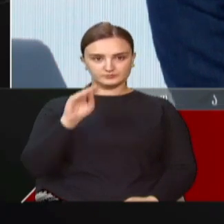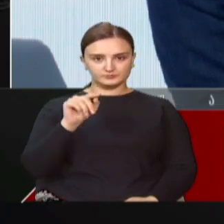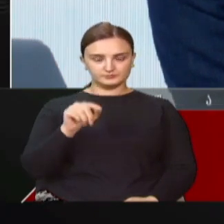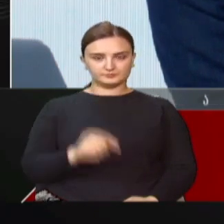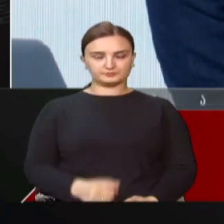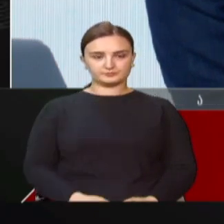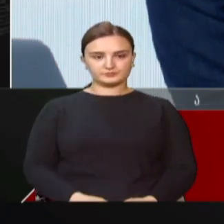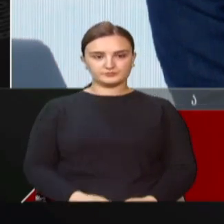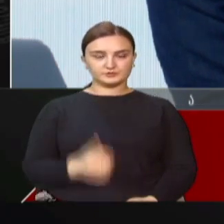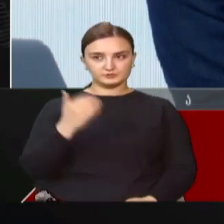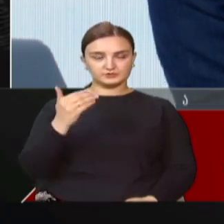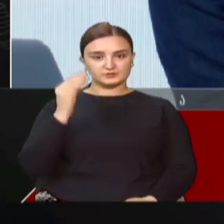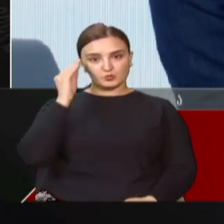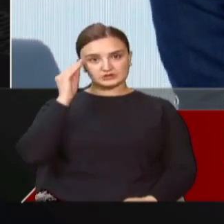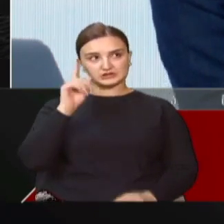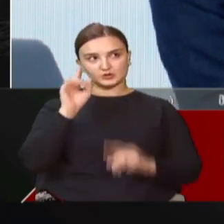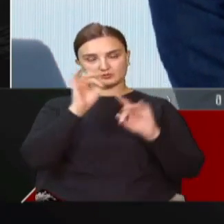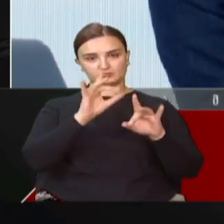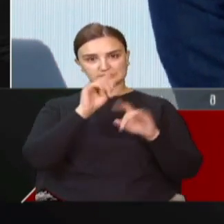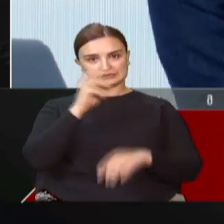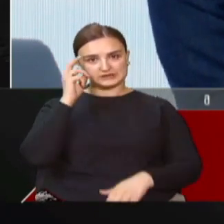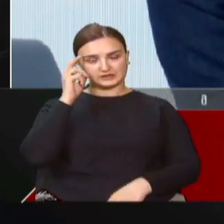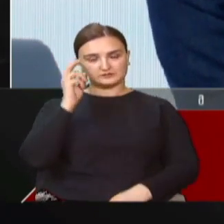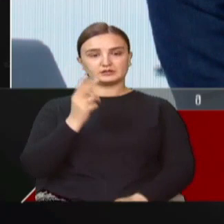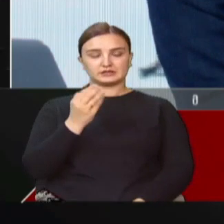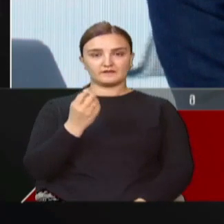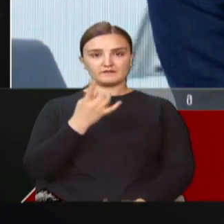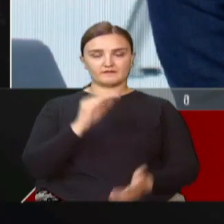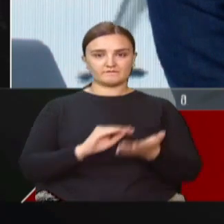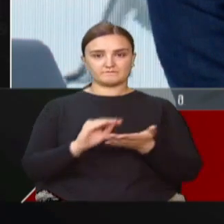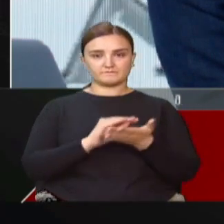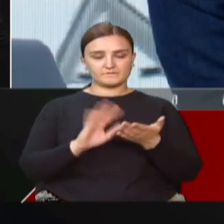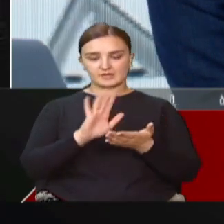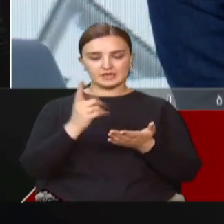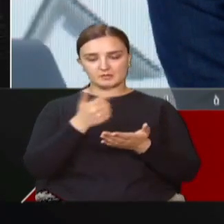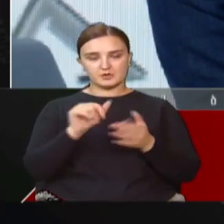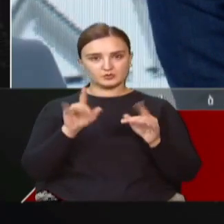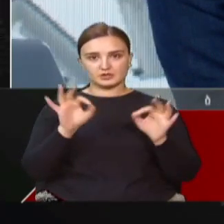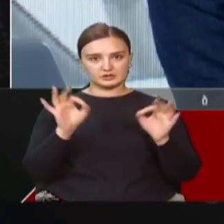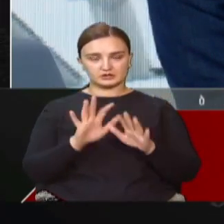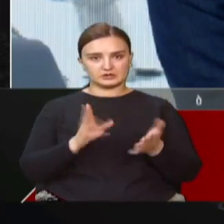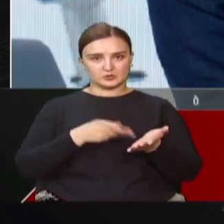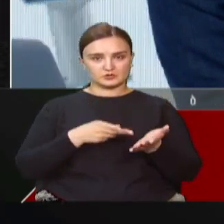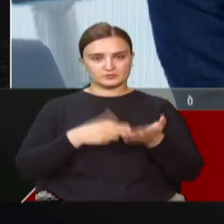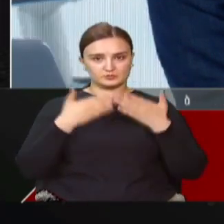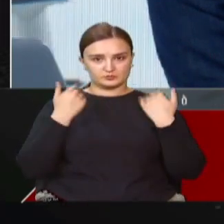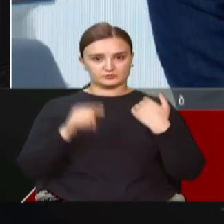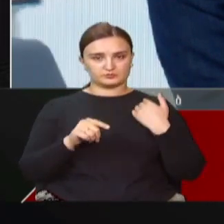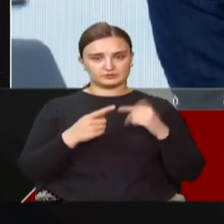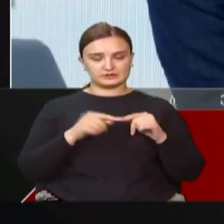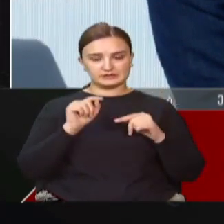მანუ თბილისის პოზიცია ჩაიტანოს კიევში? ბატონო, კიდევ ერთხელ ვიმეორებ, რომ არა მხოლოდ გაუმართლებელი და დაუსაბუთებელია, ეს